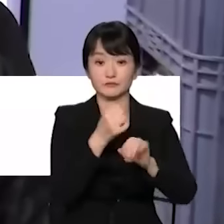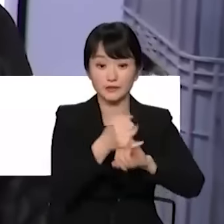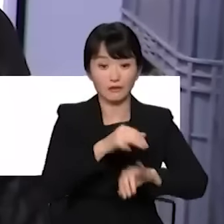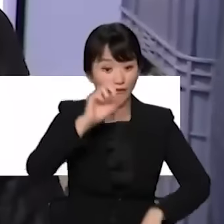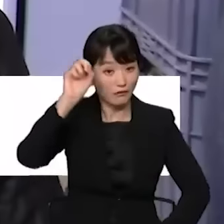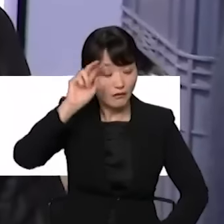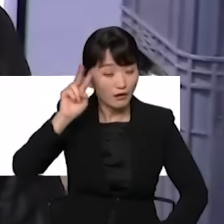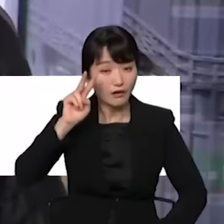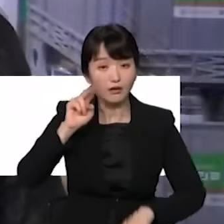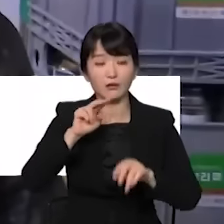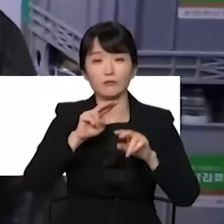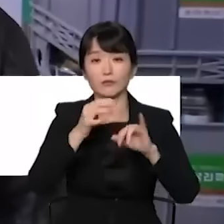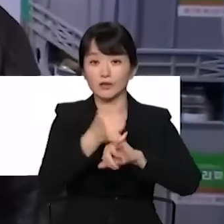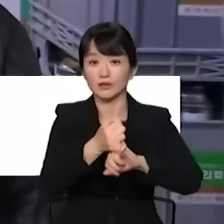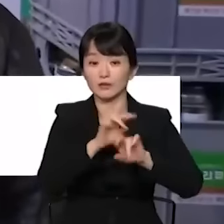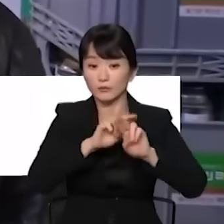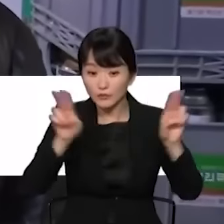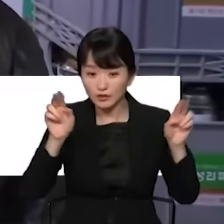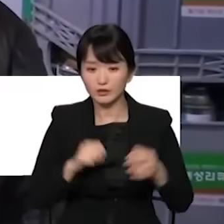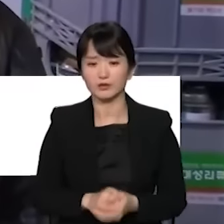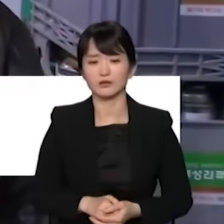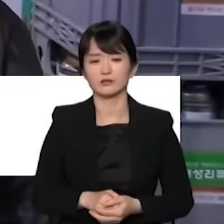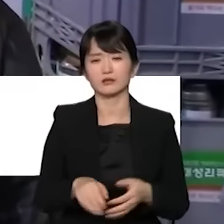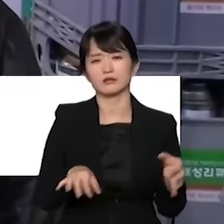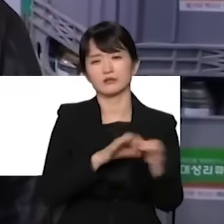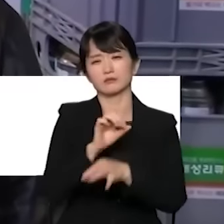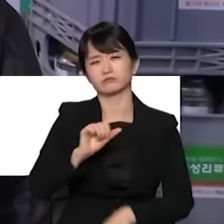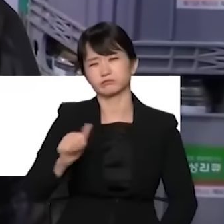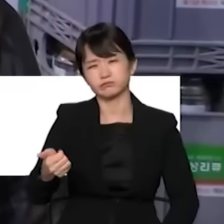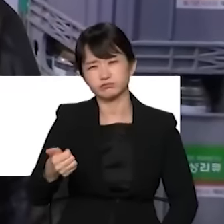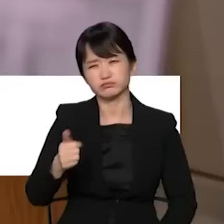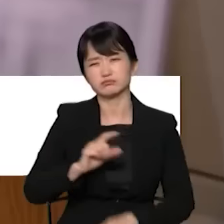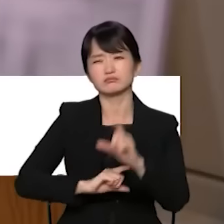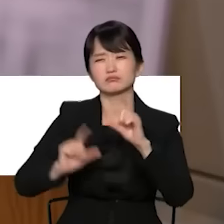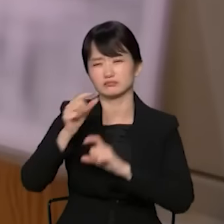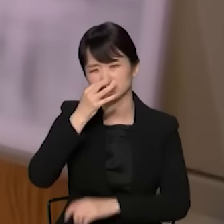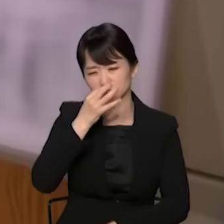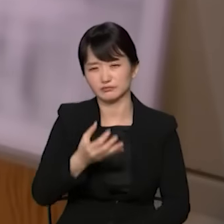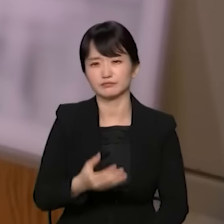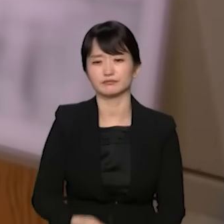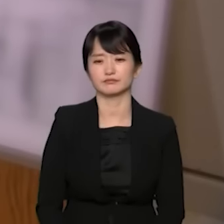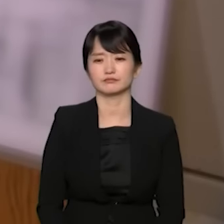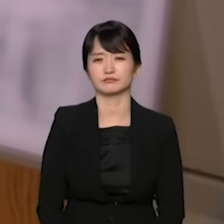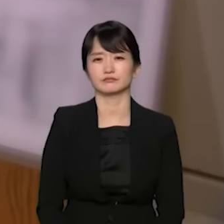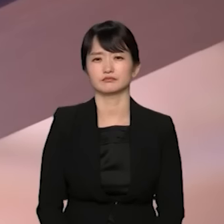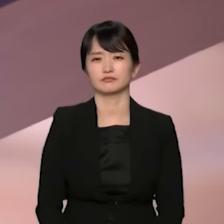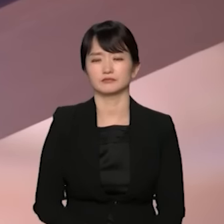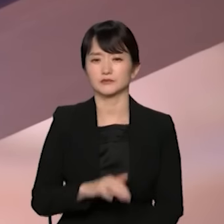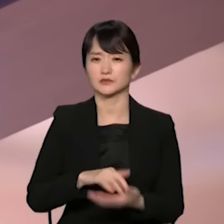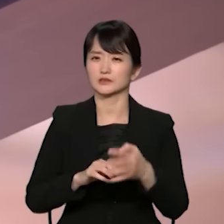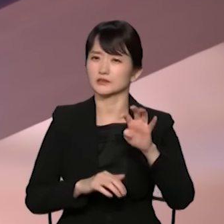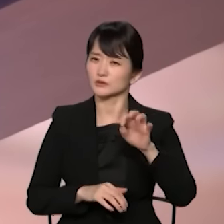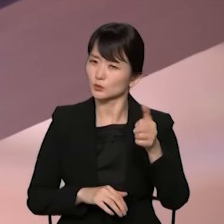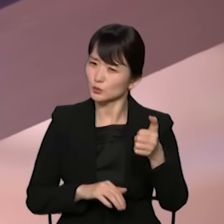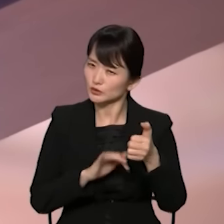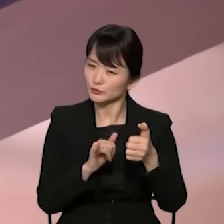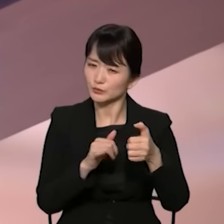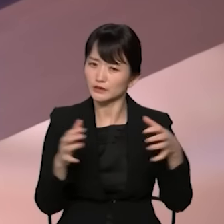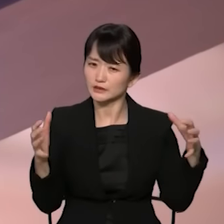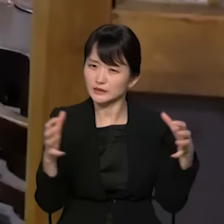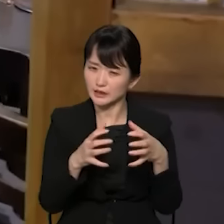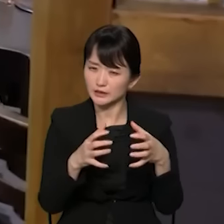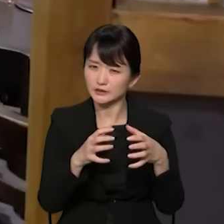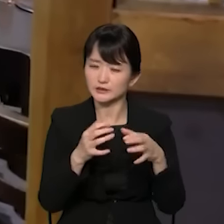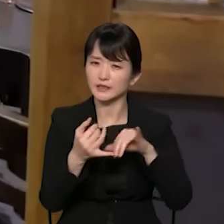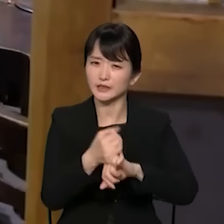갑자기 뭐 예약 취소하고 그렇지 않아도 뭐 경제가 어려운데 힘듭니다. 40에서 50명 규모의 단체 손님도